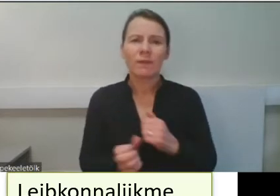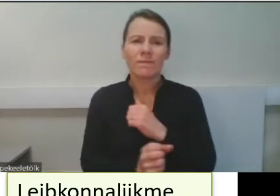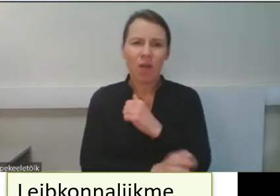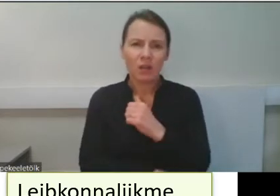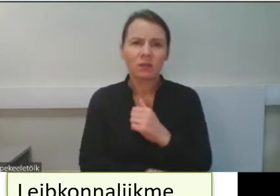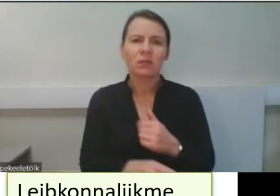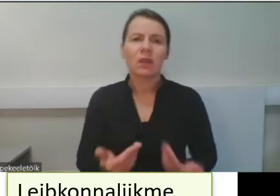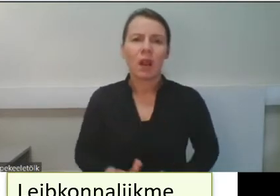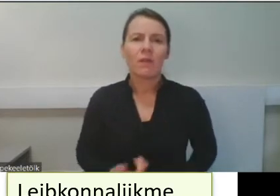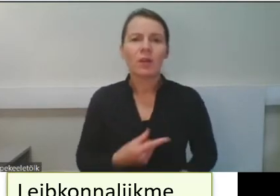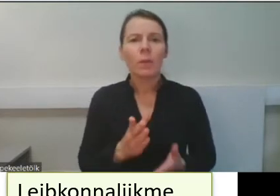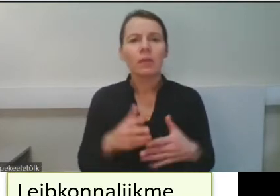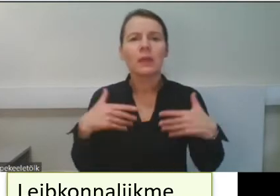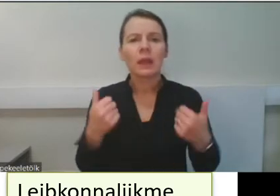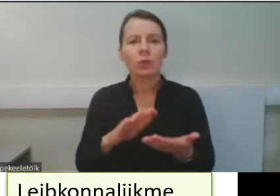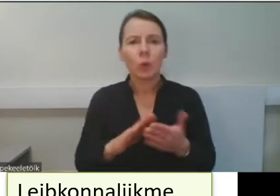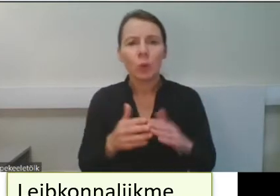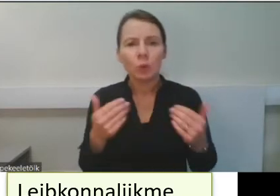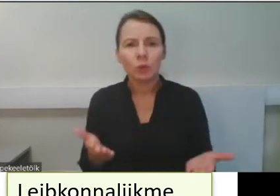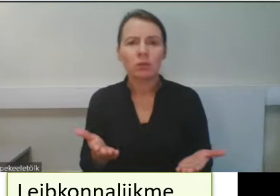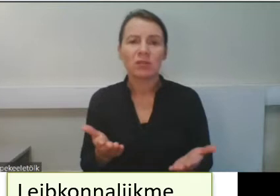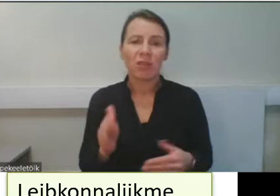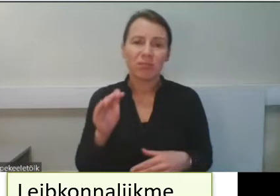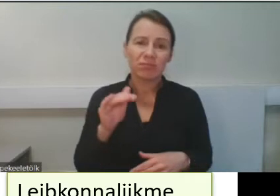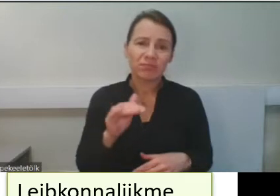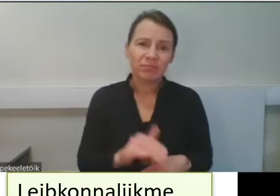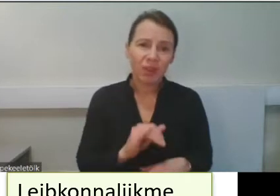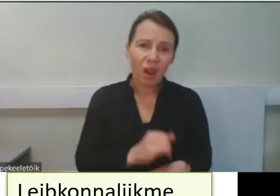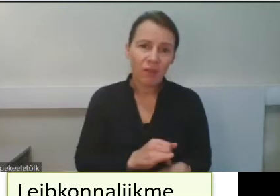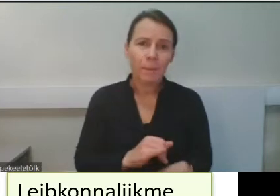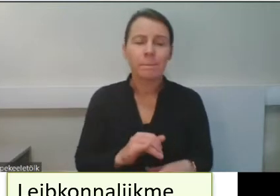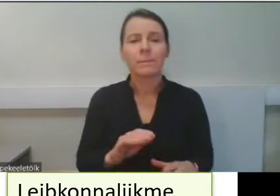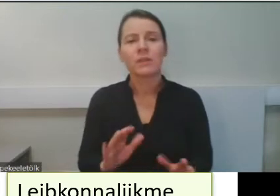leibkondades ja need jäävad siis oluliselt madalamaks kui